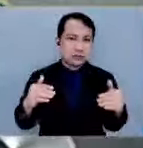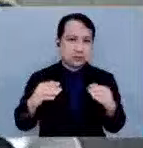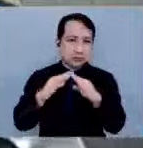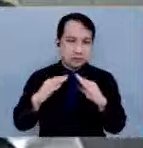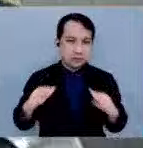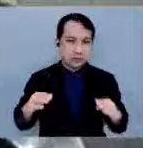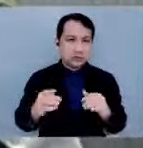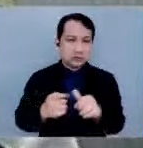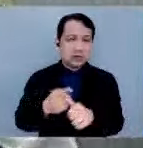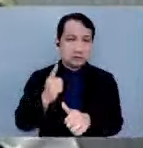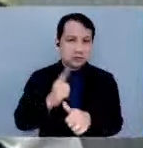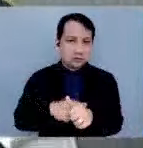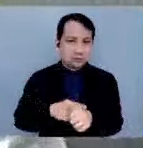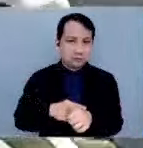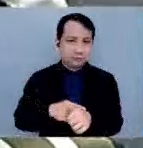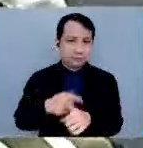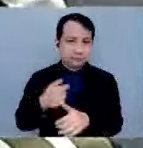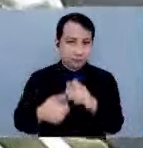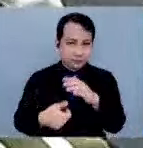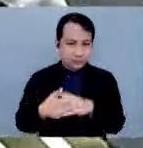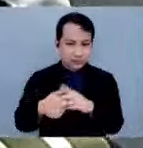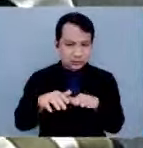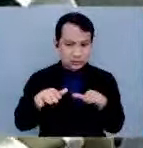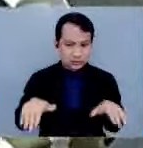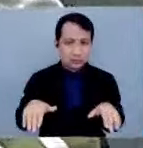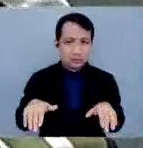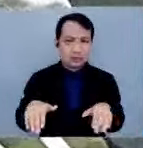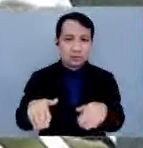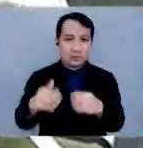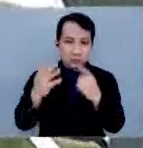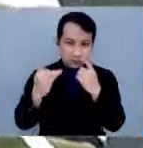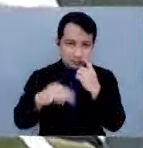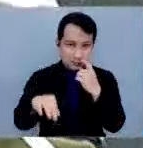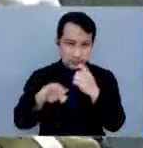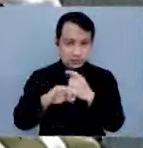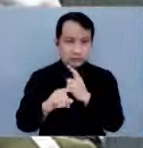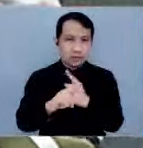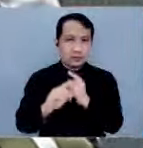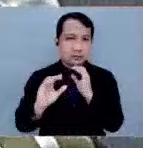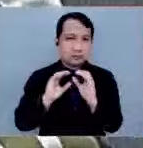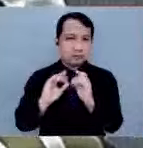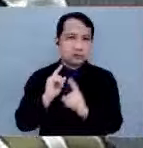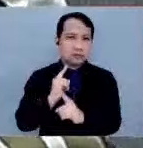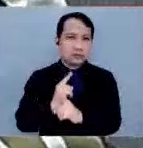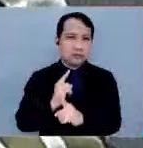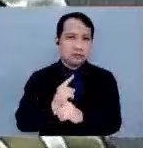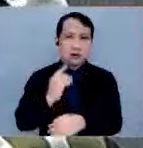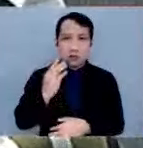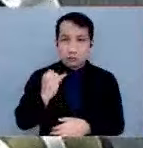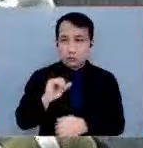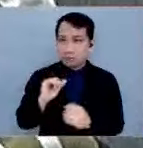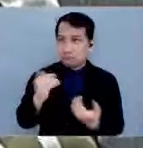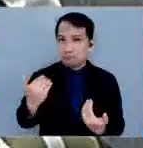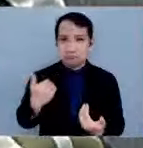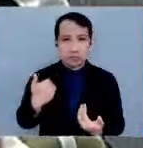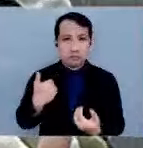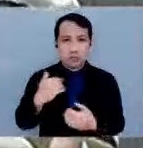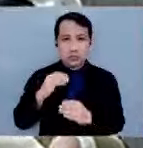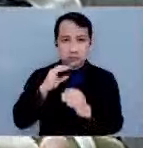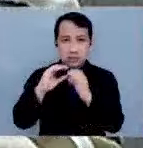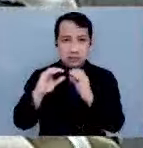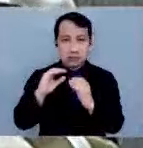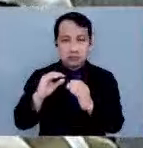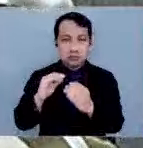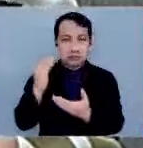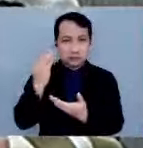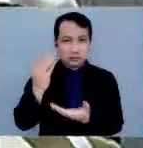sexuality educators of your children. But of course, kailangan maayos yung communication nyo. Kasi if you don't talk about the little things, the